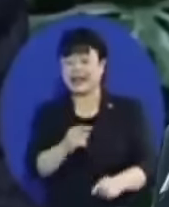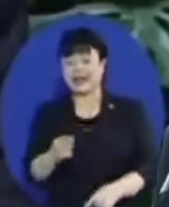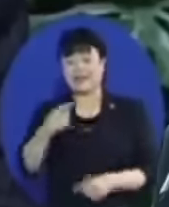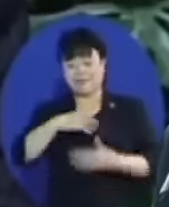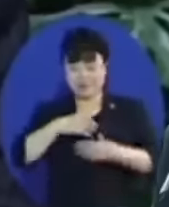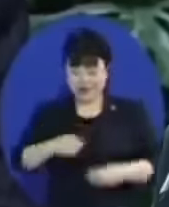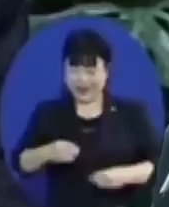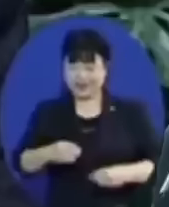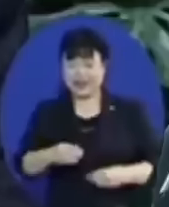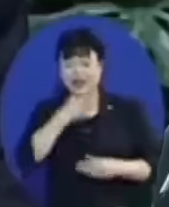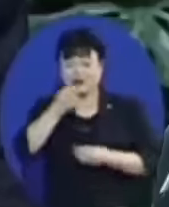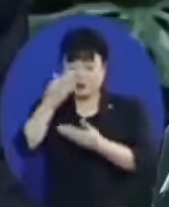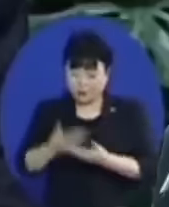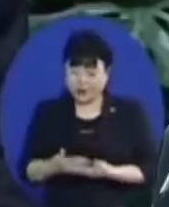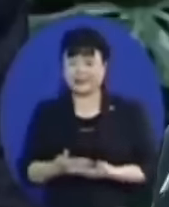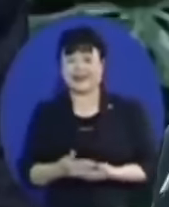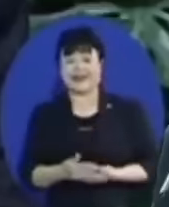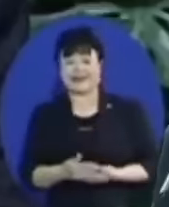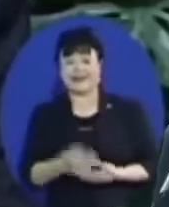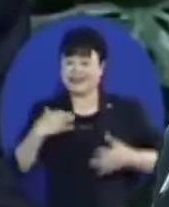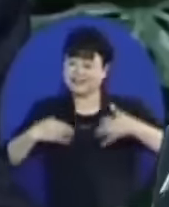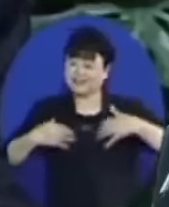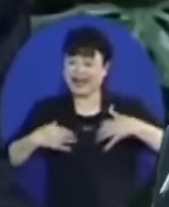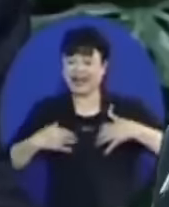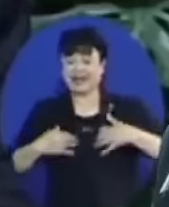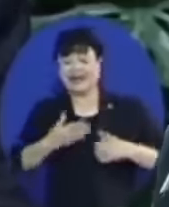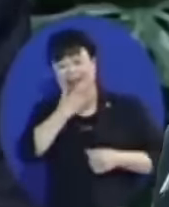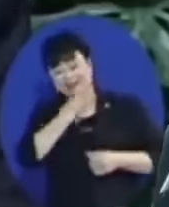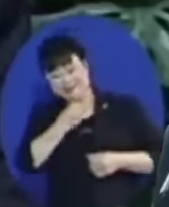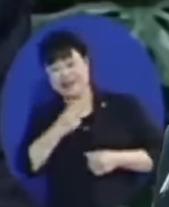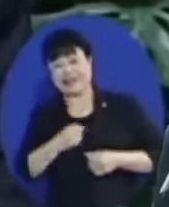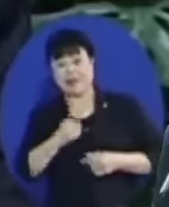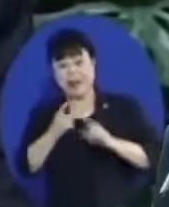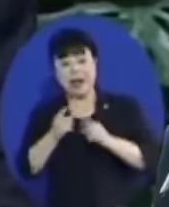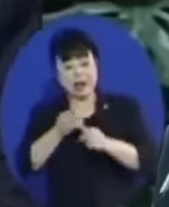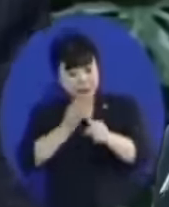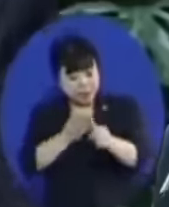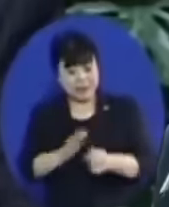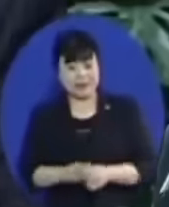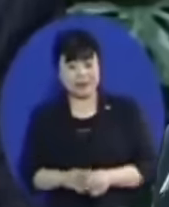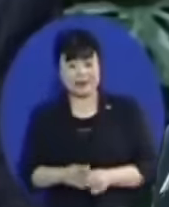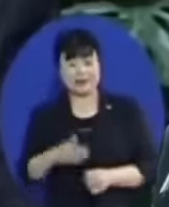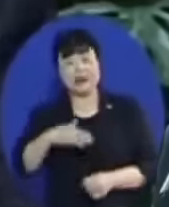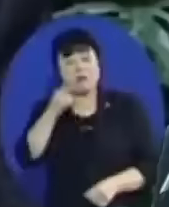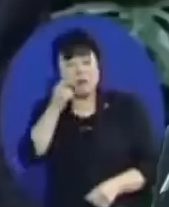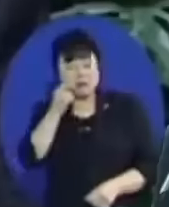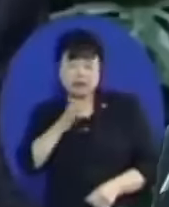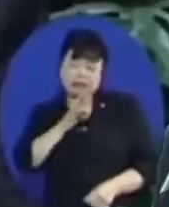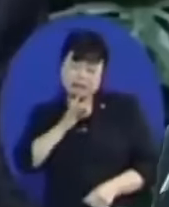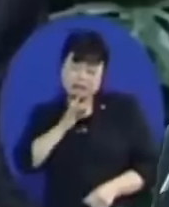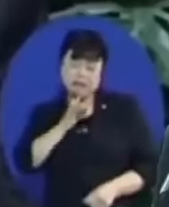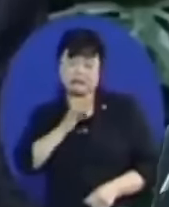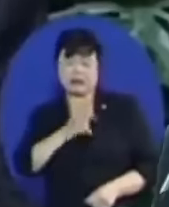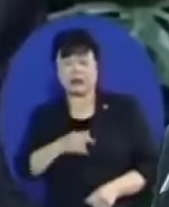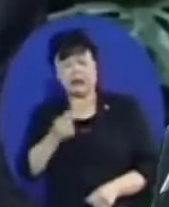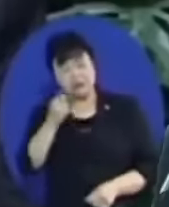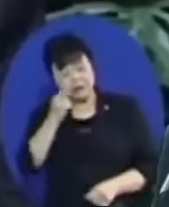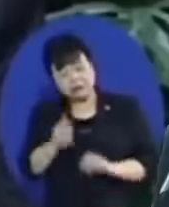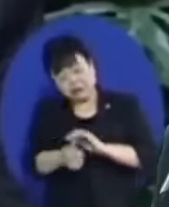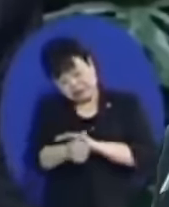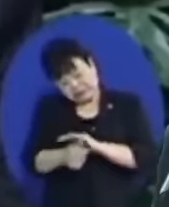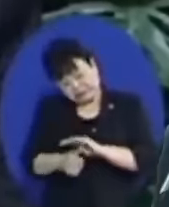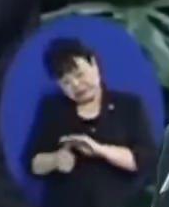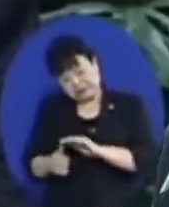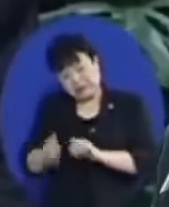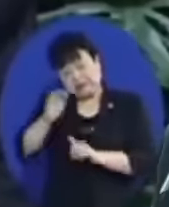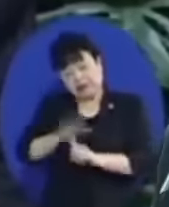평안하다, 축복받는다, 기쁘다, 행복하다고 그렇게 말하십시오. 나는 못한다, 안 된다, 할 수 없다,